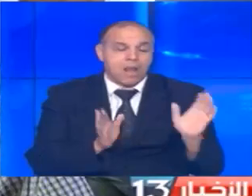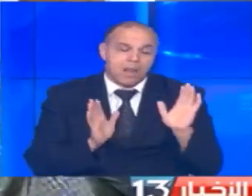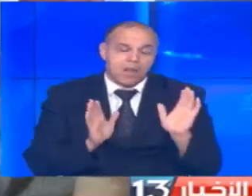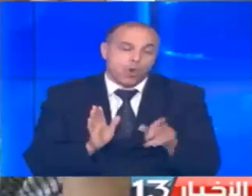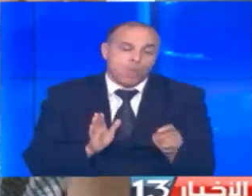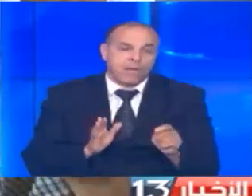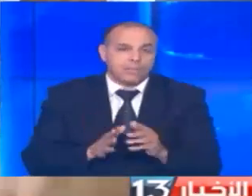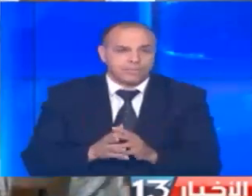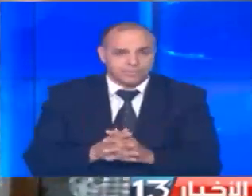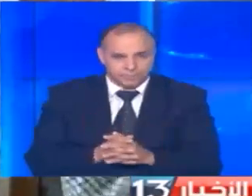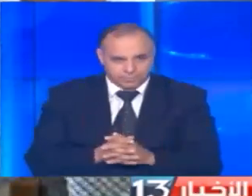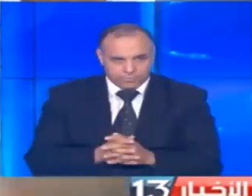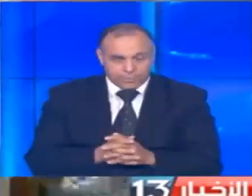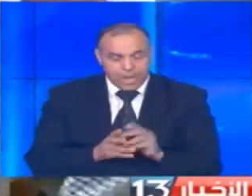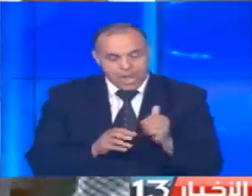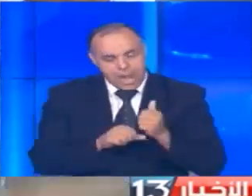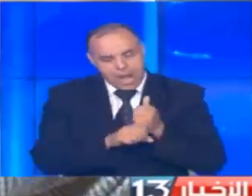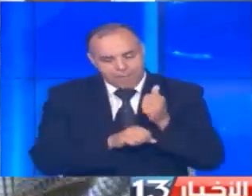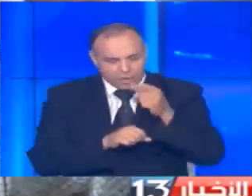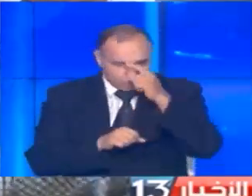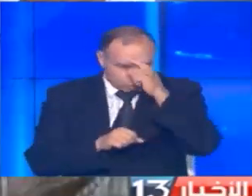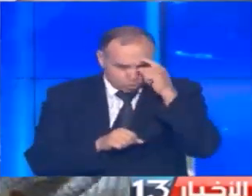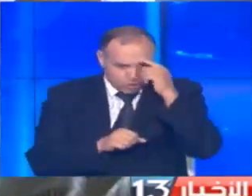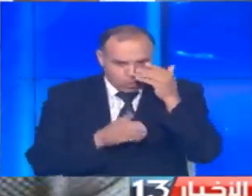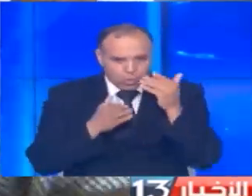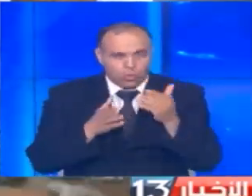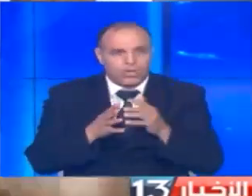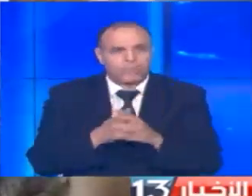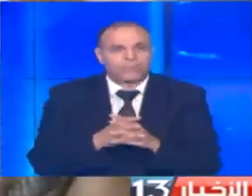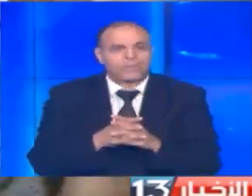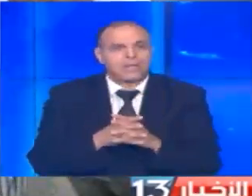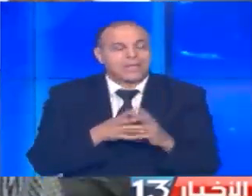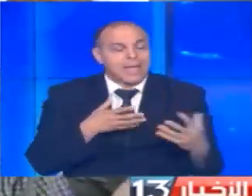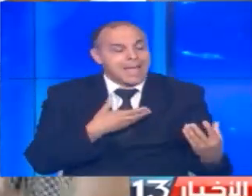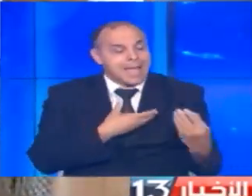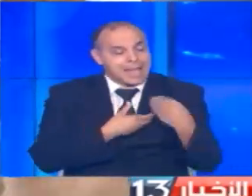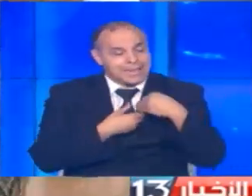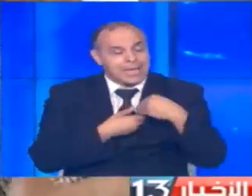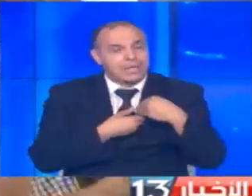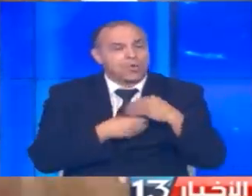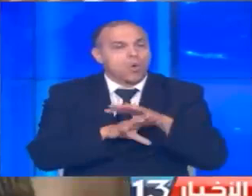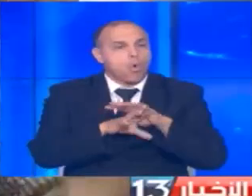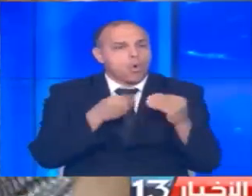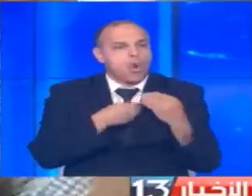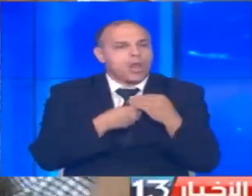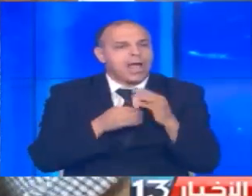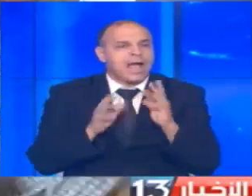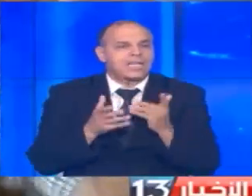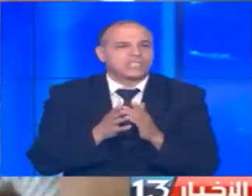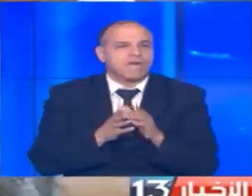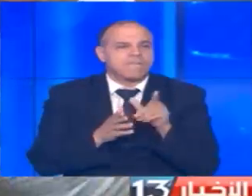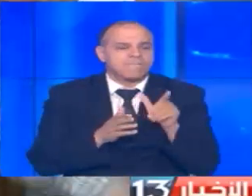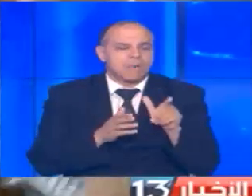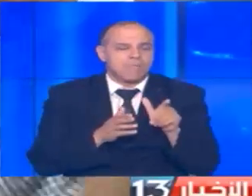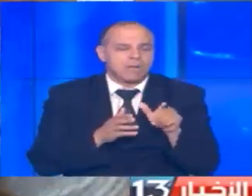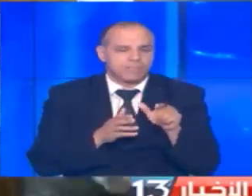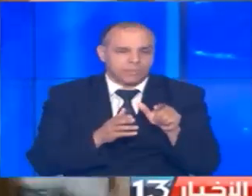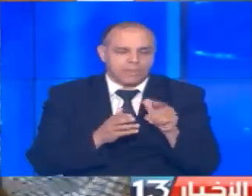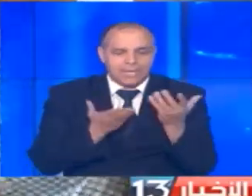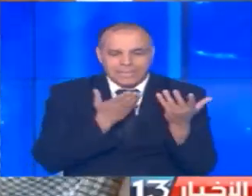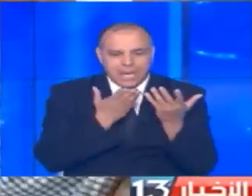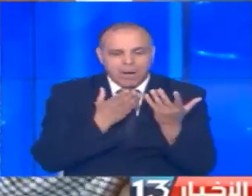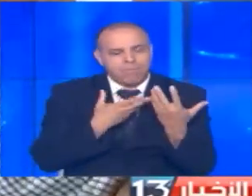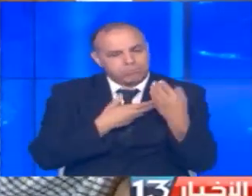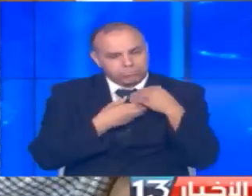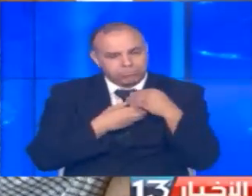فهمتني؟ العام الجاي إن شاء الله اللي مش يجونا مش يعملوا انتجراسيون توتال، علاش؟ خاطر فما التلميذات مش يكونوا يقراوا فرد